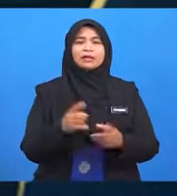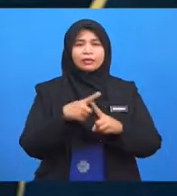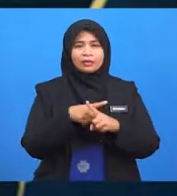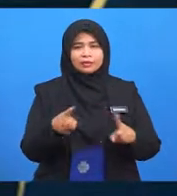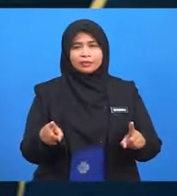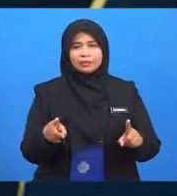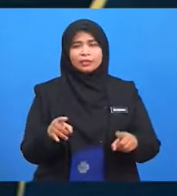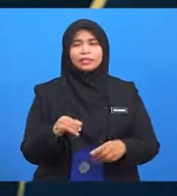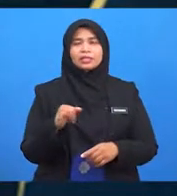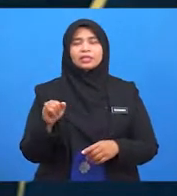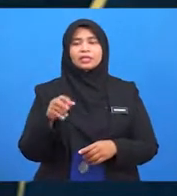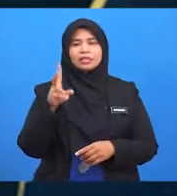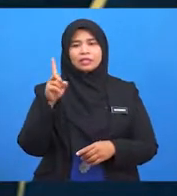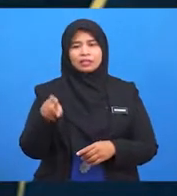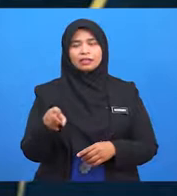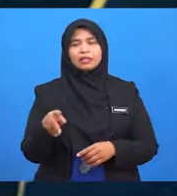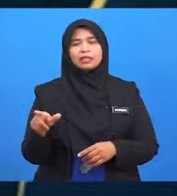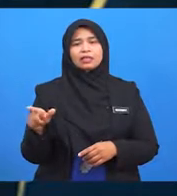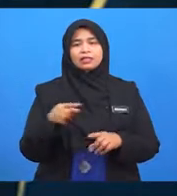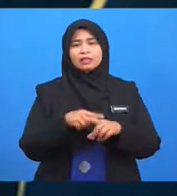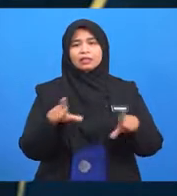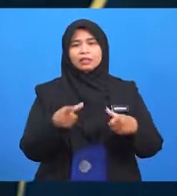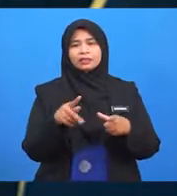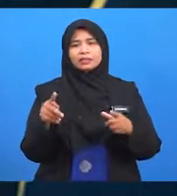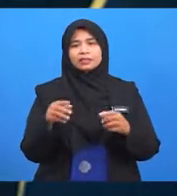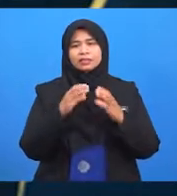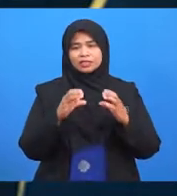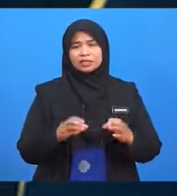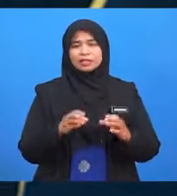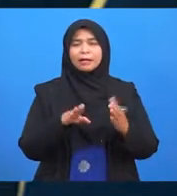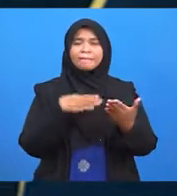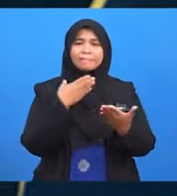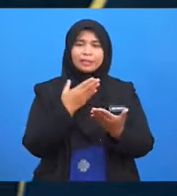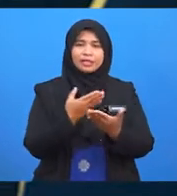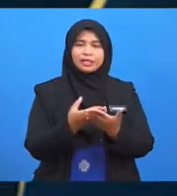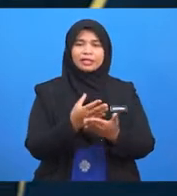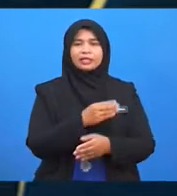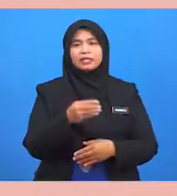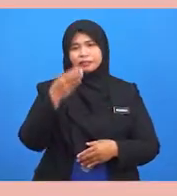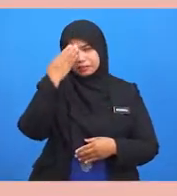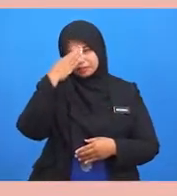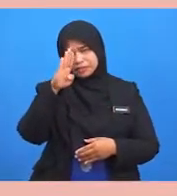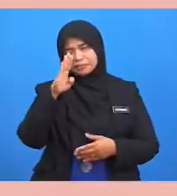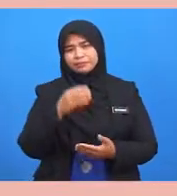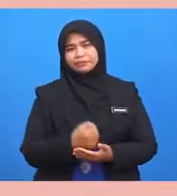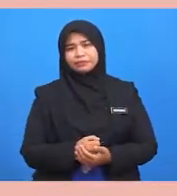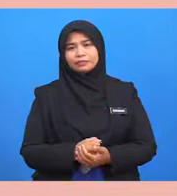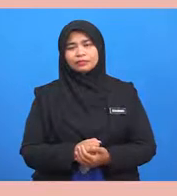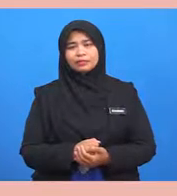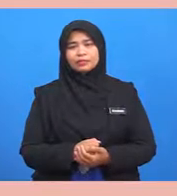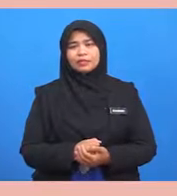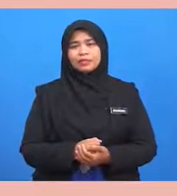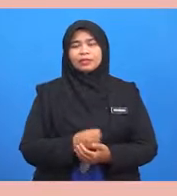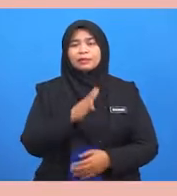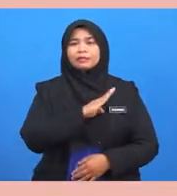begitu, ia hendaklah dilakukan secara berhikmah dan bijaksana.